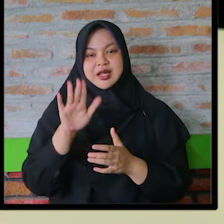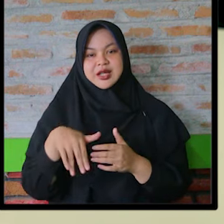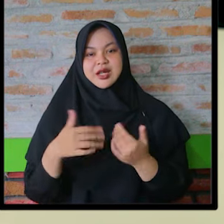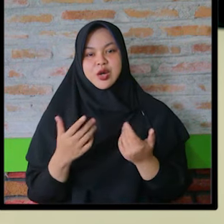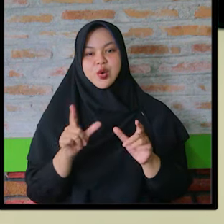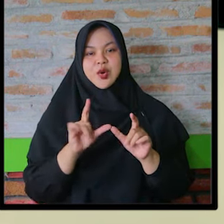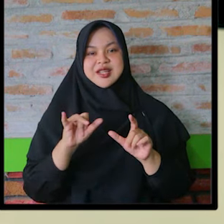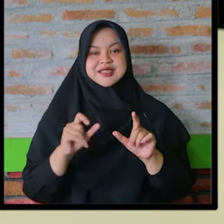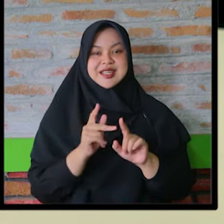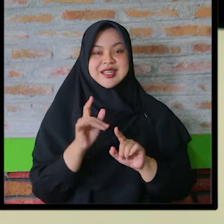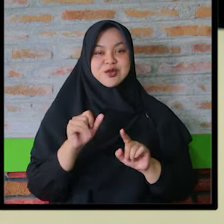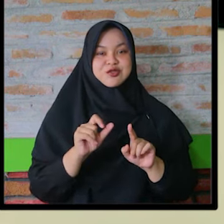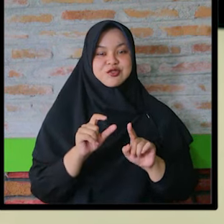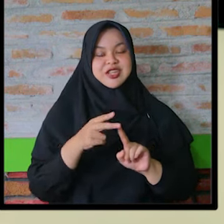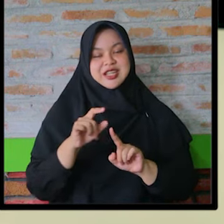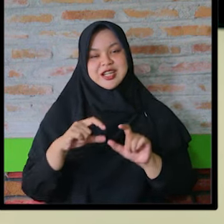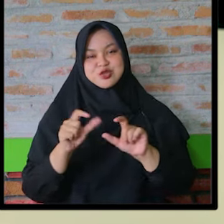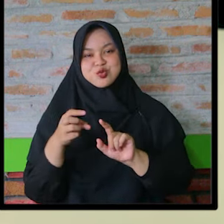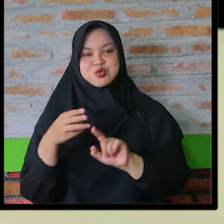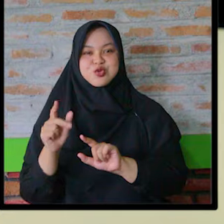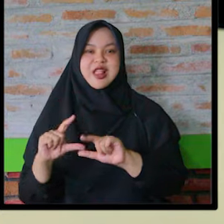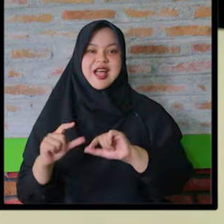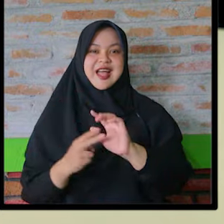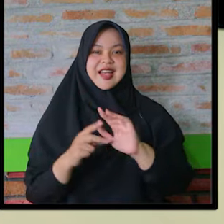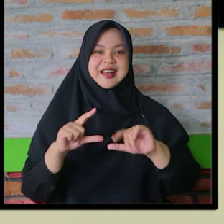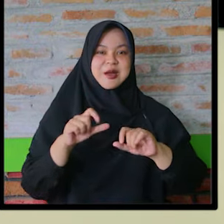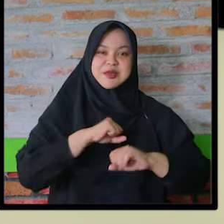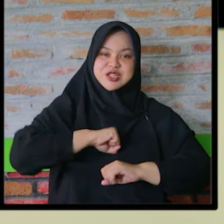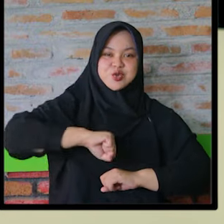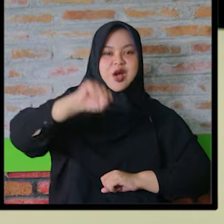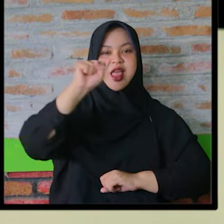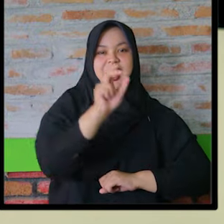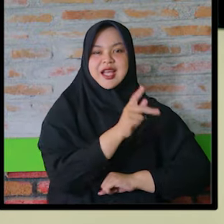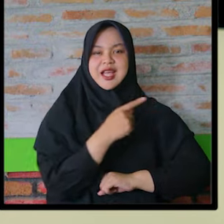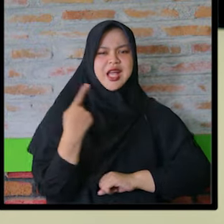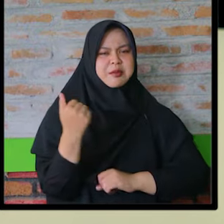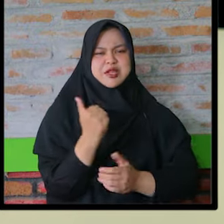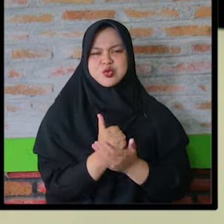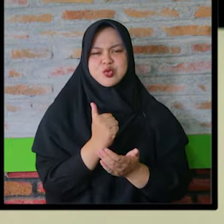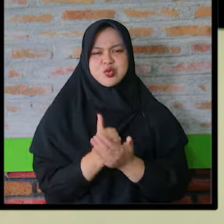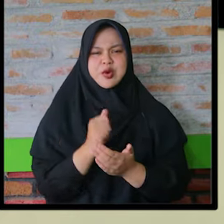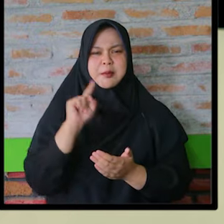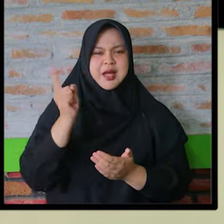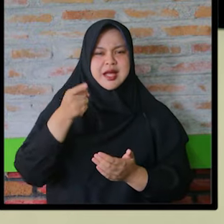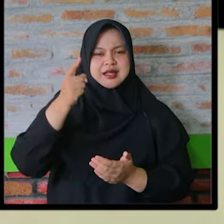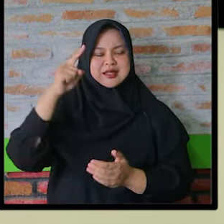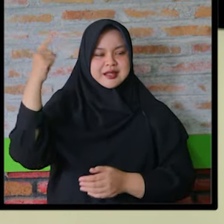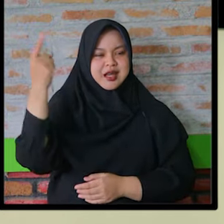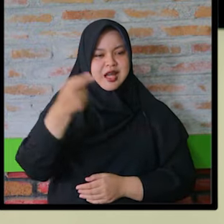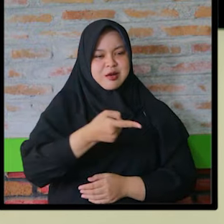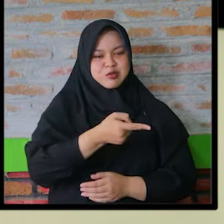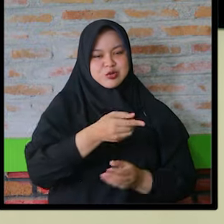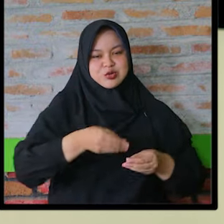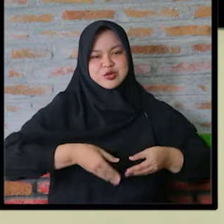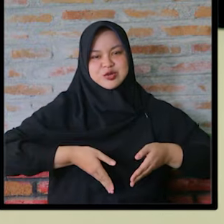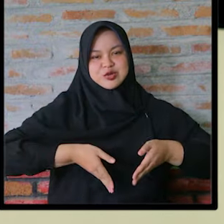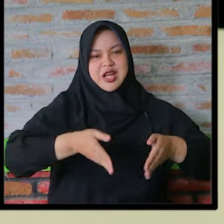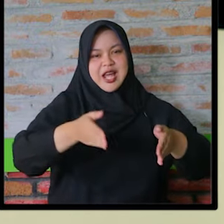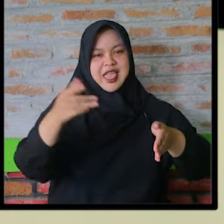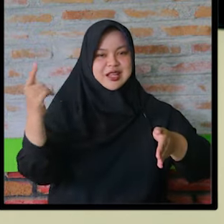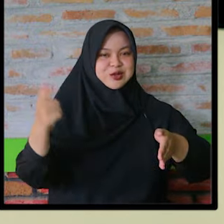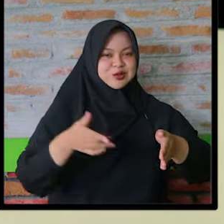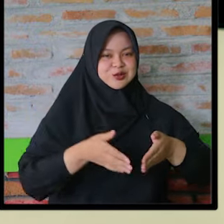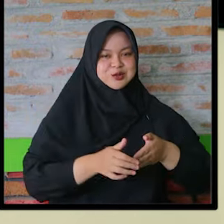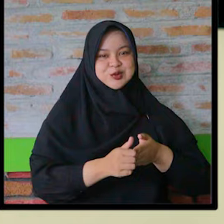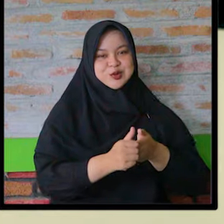Heeh gitu Kami Berjuanglah kami dengan sungguh-sungguh pasti kamu akan saya tunjukkan jalannya Lah Ung op-opo wis mletre